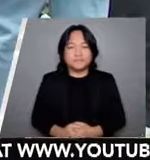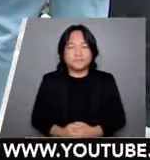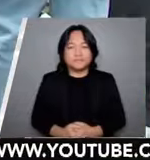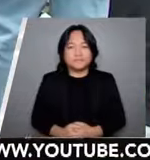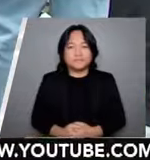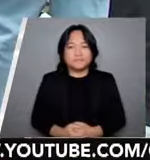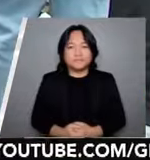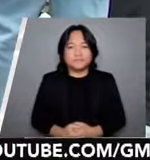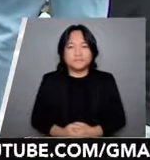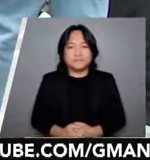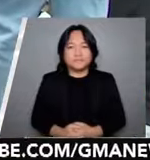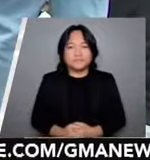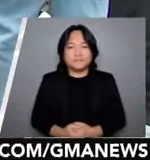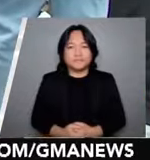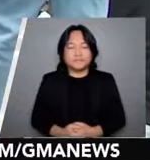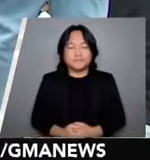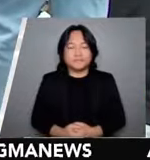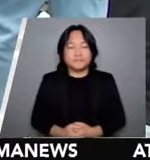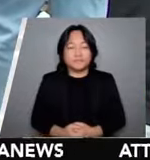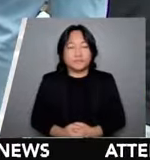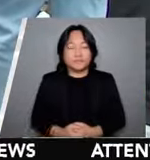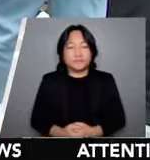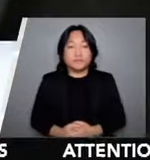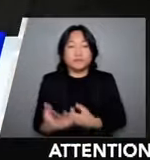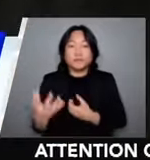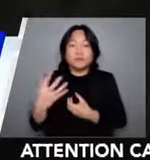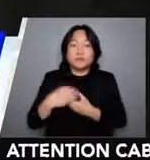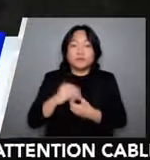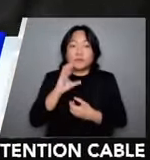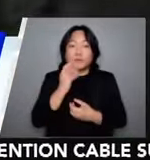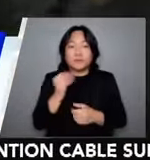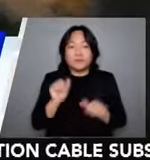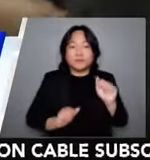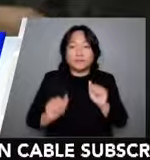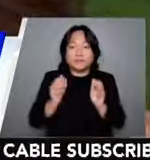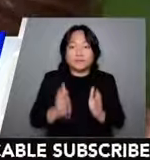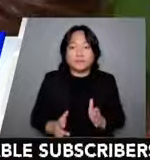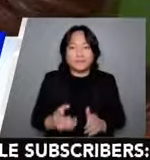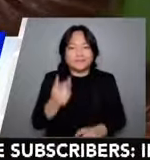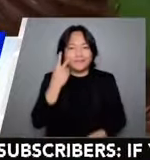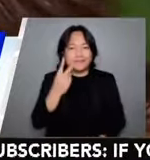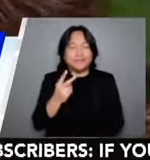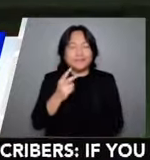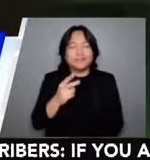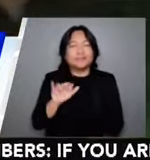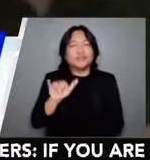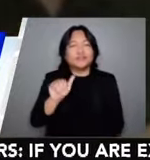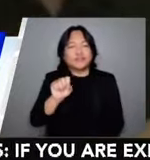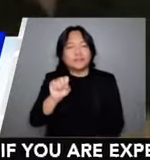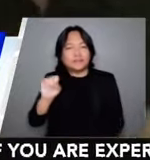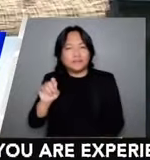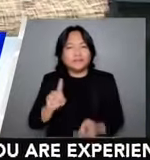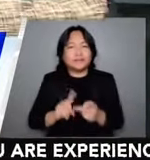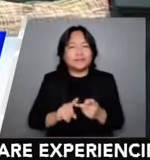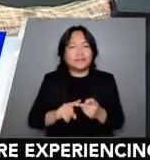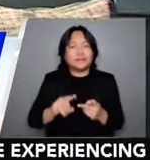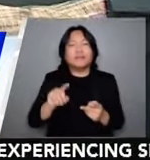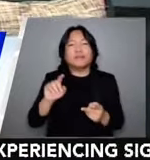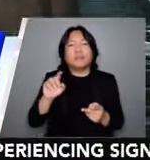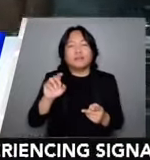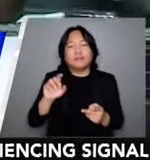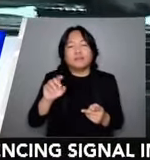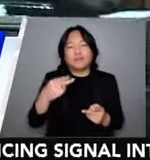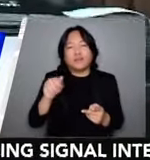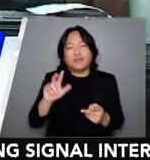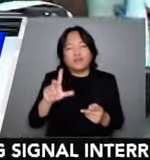Leon. Kasama pa rin ang ilang mga karakter na ating hinangaan tulad nina Yassi Pressman, Herlene Budol, Raymond Bagaching, Rio